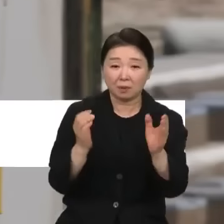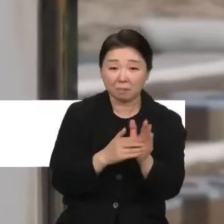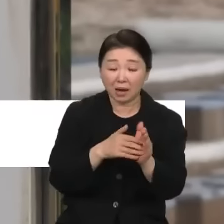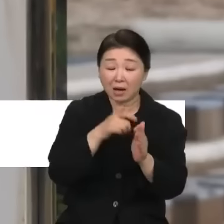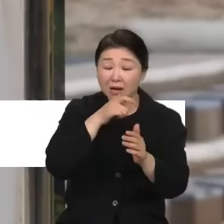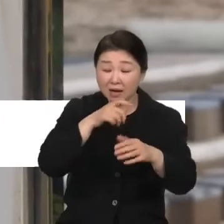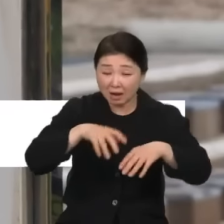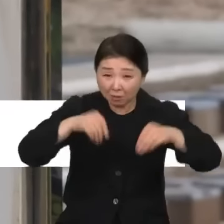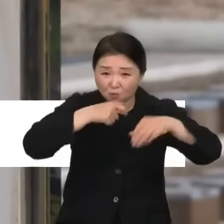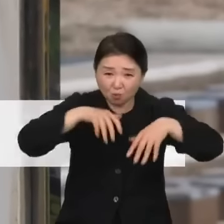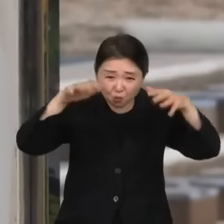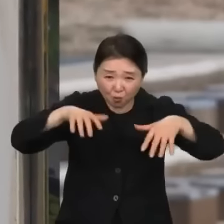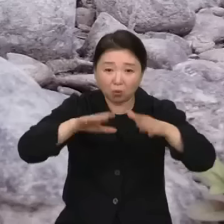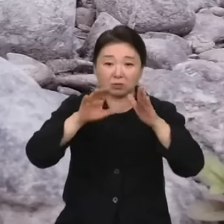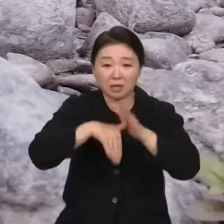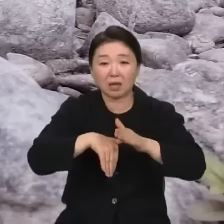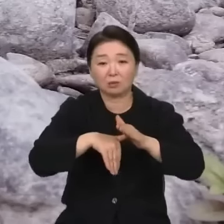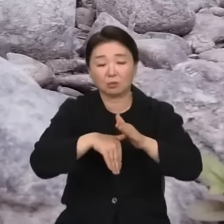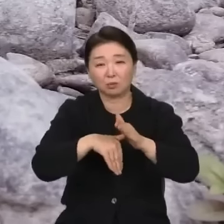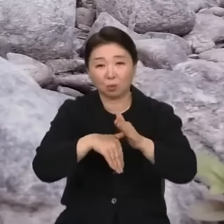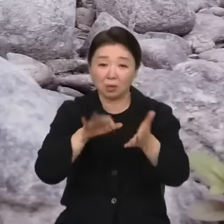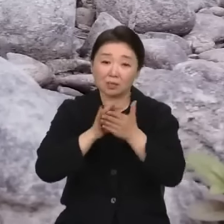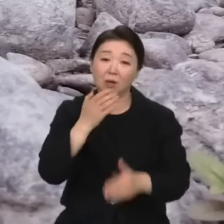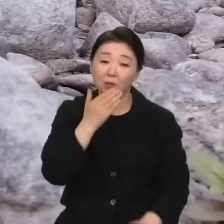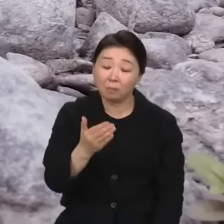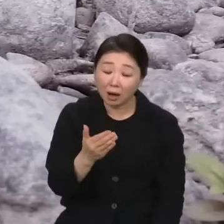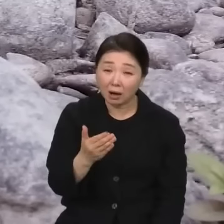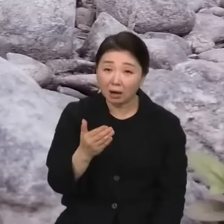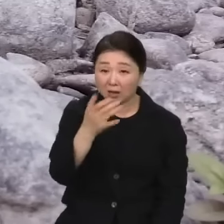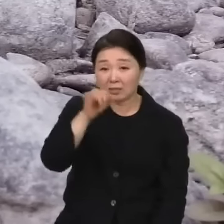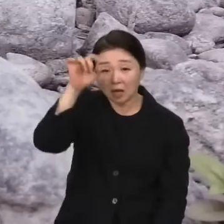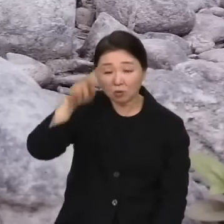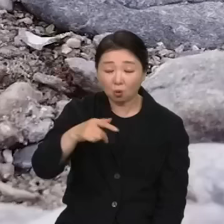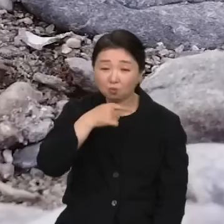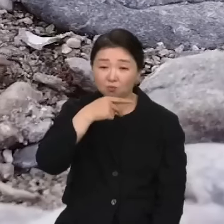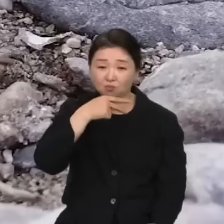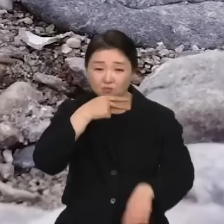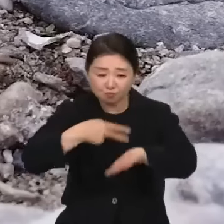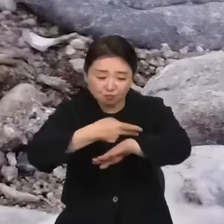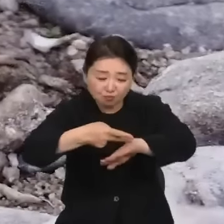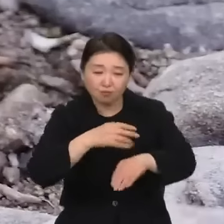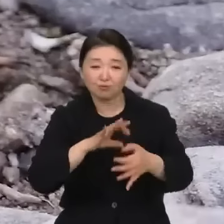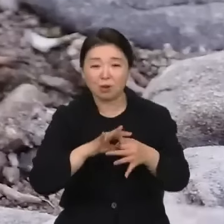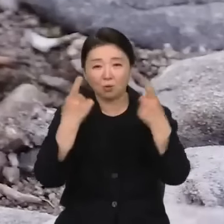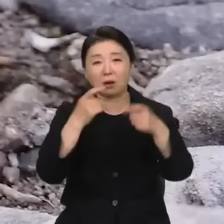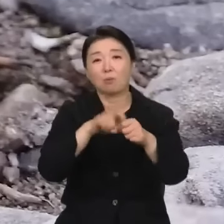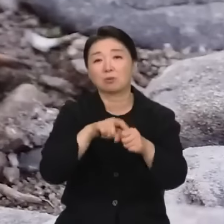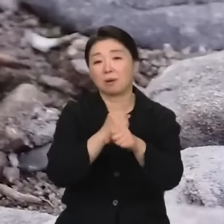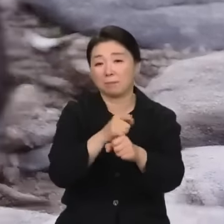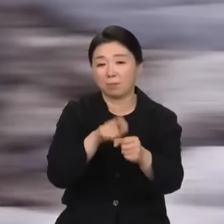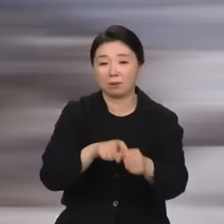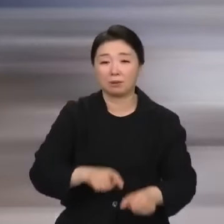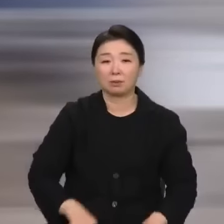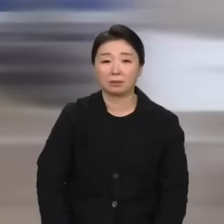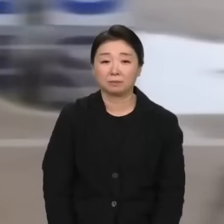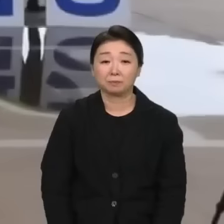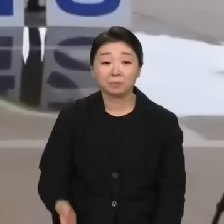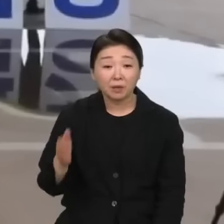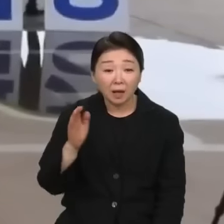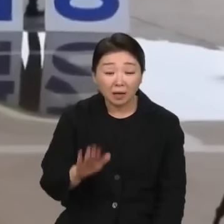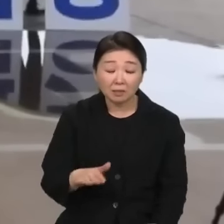있다고 강조합니다. 세종시는 수상 레저 공간을 만들어 관광지를 만들겠다는 계획도 세웠습니다.